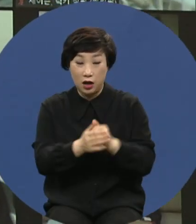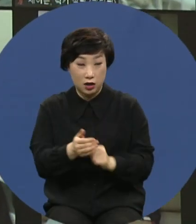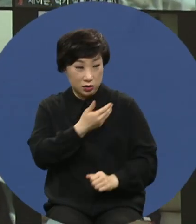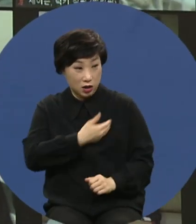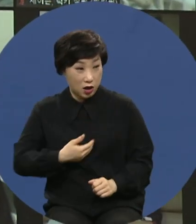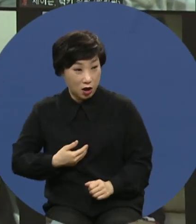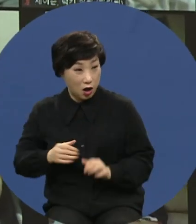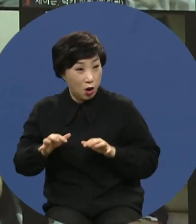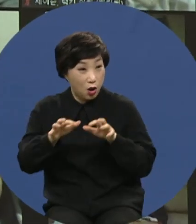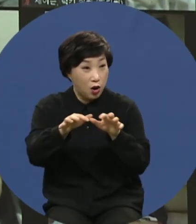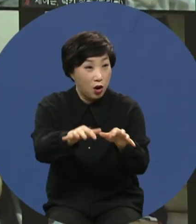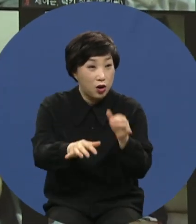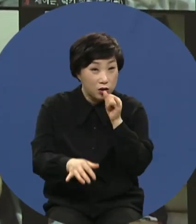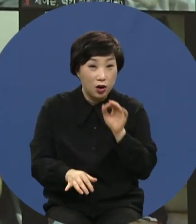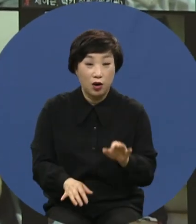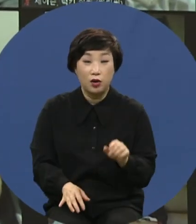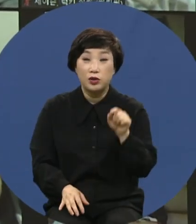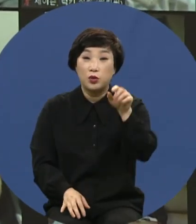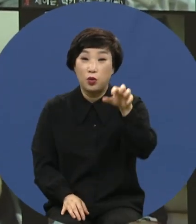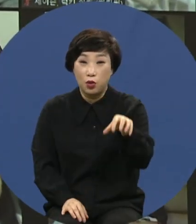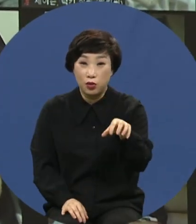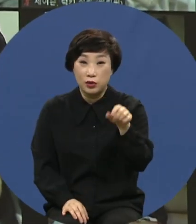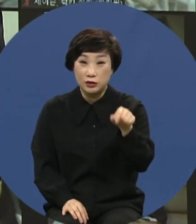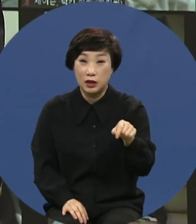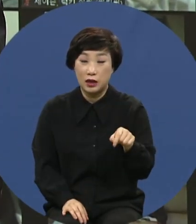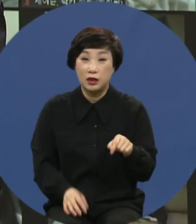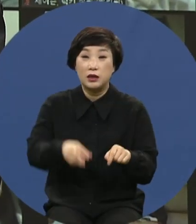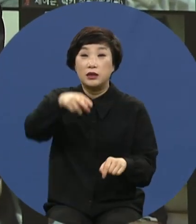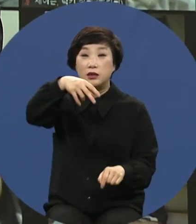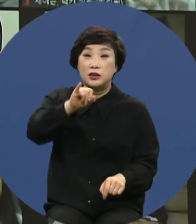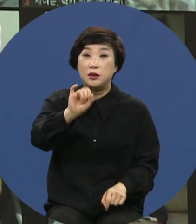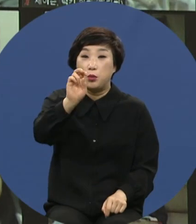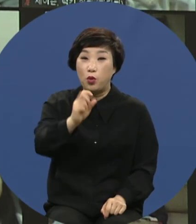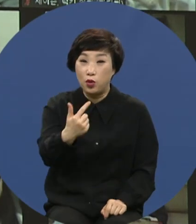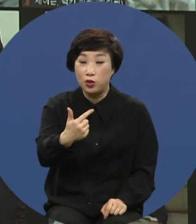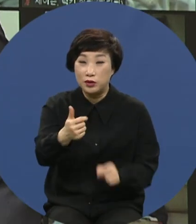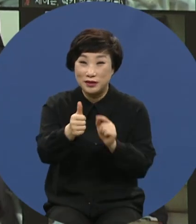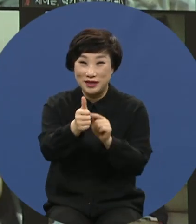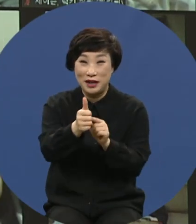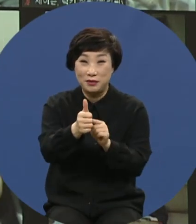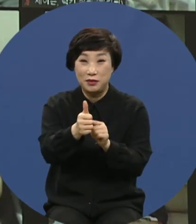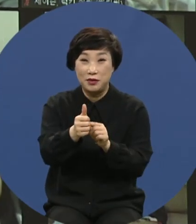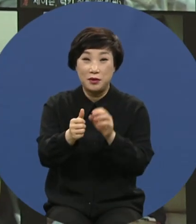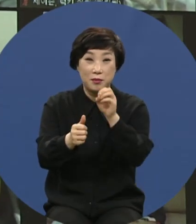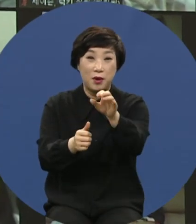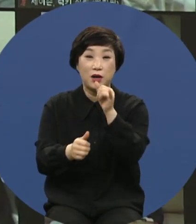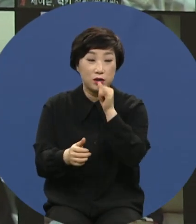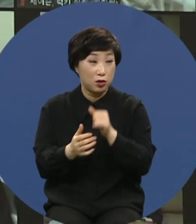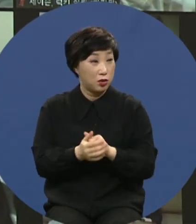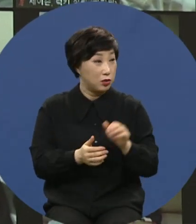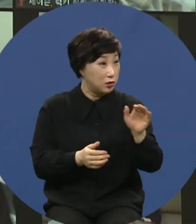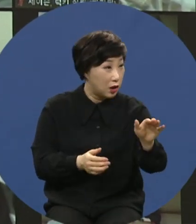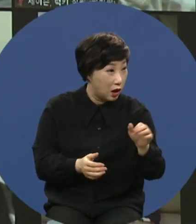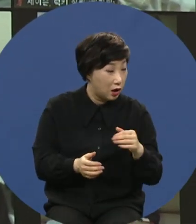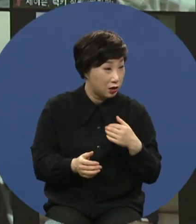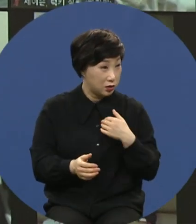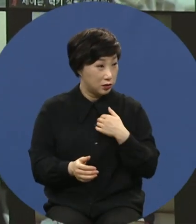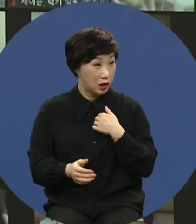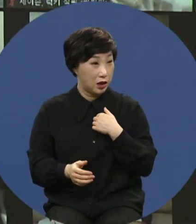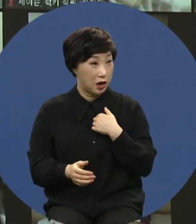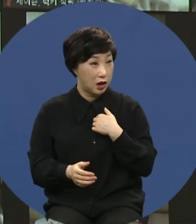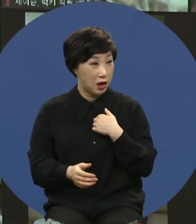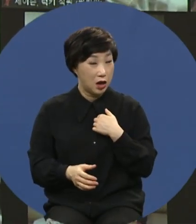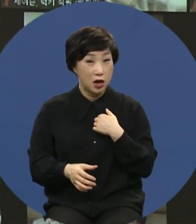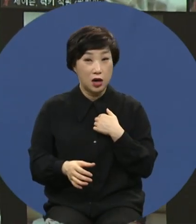또 따라갑니다. 근데 거기 시몬이라는 사람이 말하고냐, 야, 내가